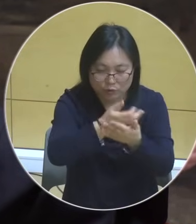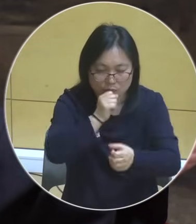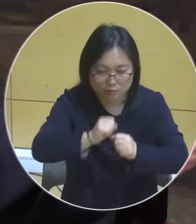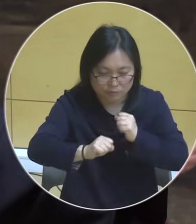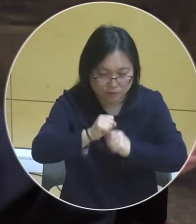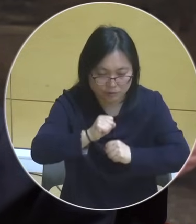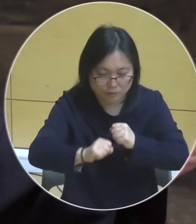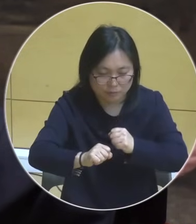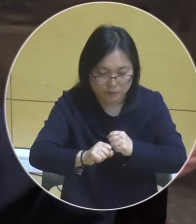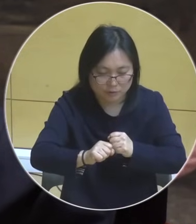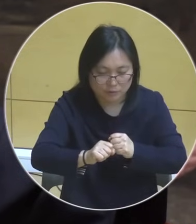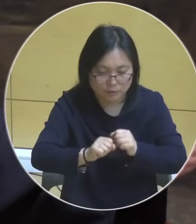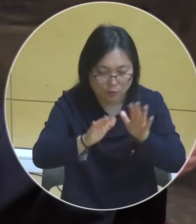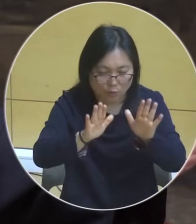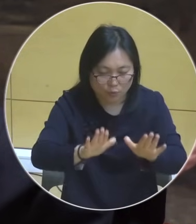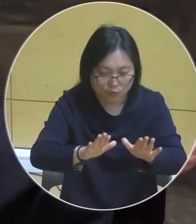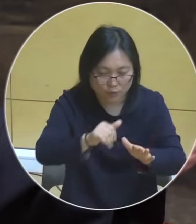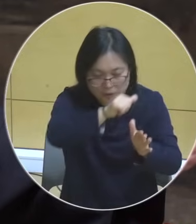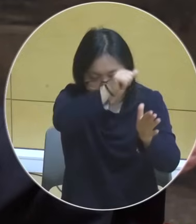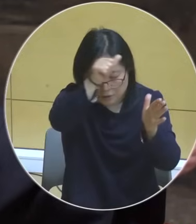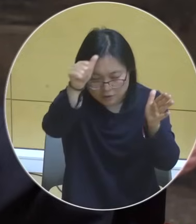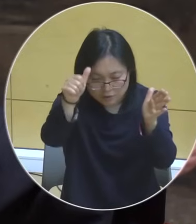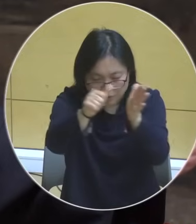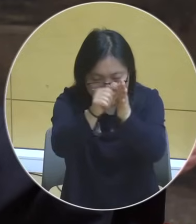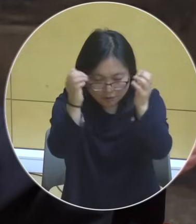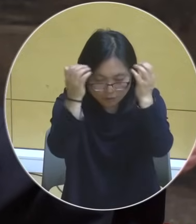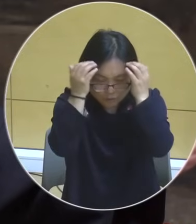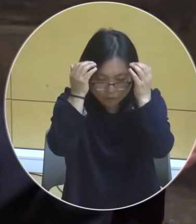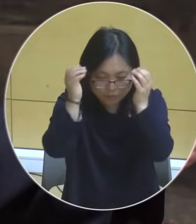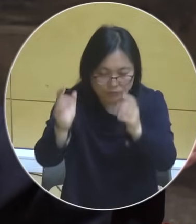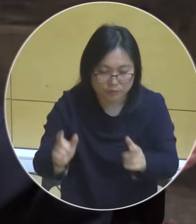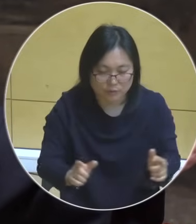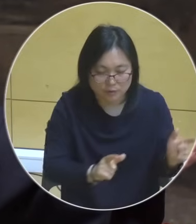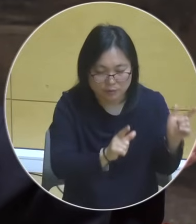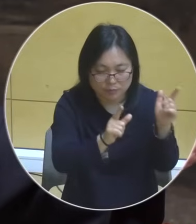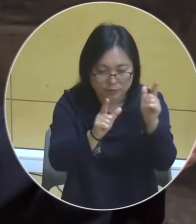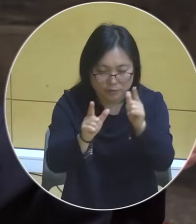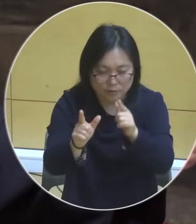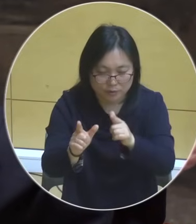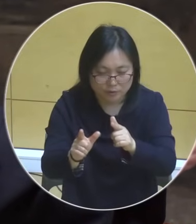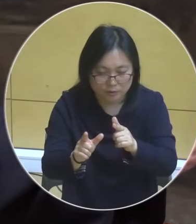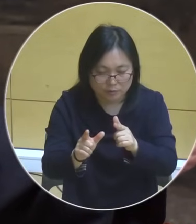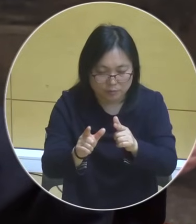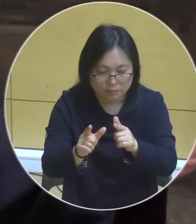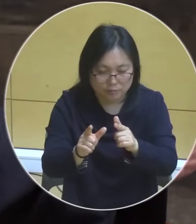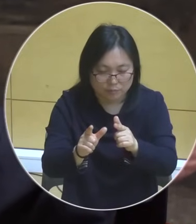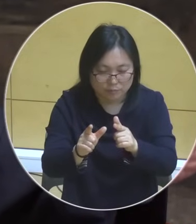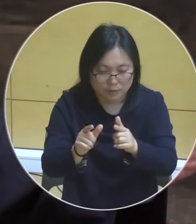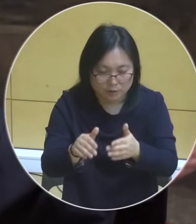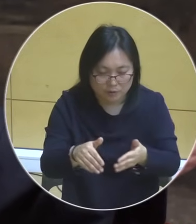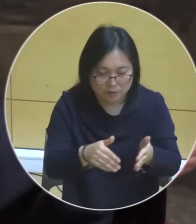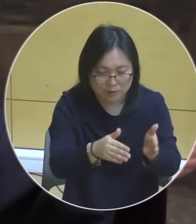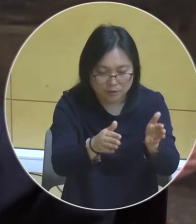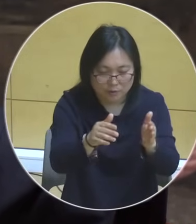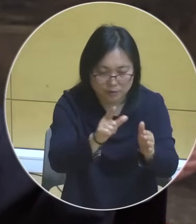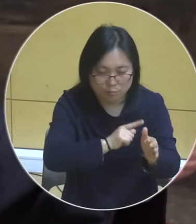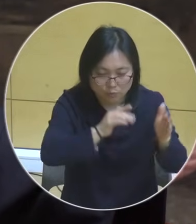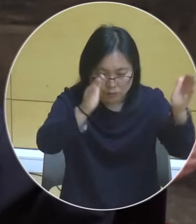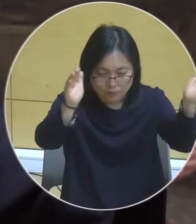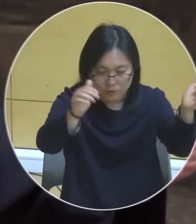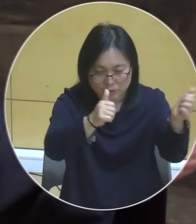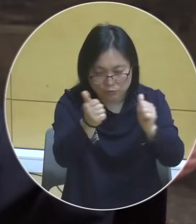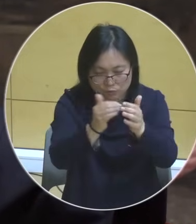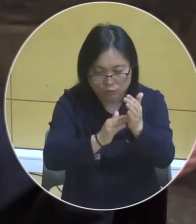역사하심이 오늘 인생의 고달픈 삶을 살아가는 인생의 여정 속에 모세가 죽은